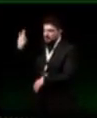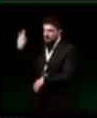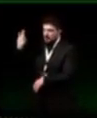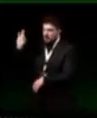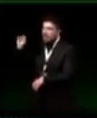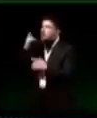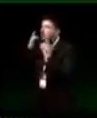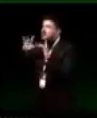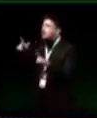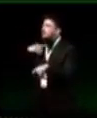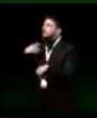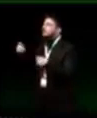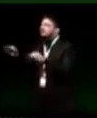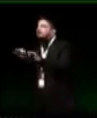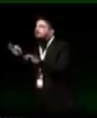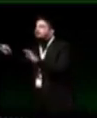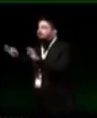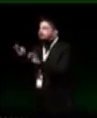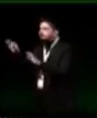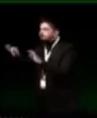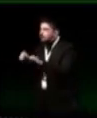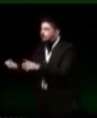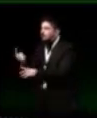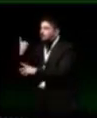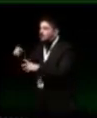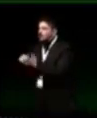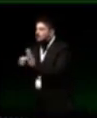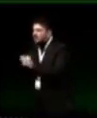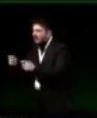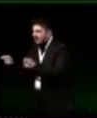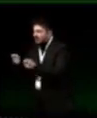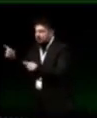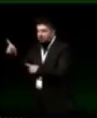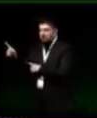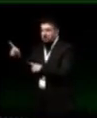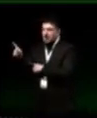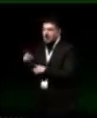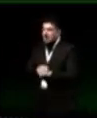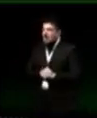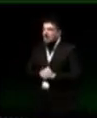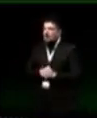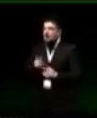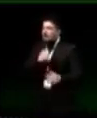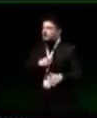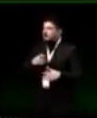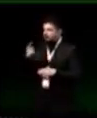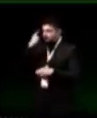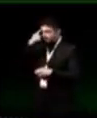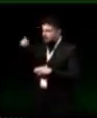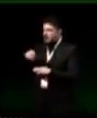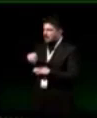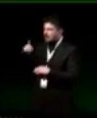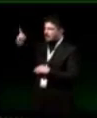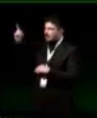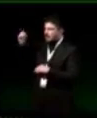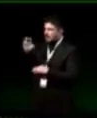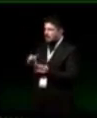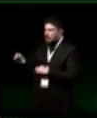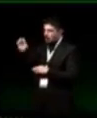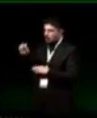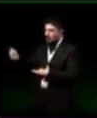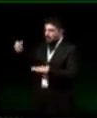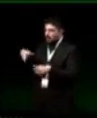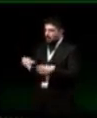semplicemente frutto di mediazioni tecnocratiche. Perché se noi accettiamo l'idea di dare sovranità all'Europa, ma non